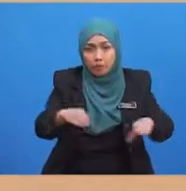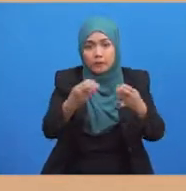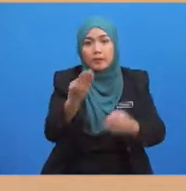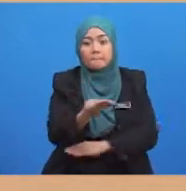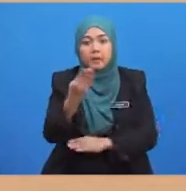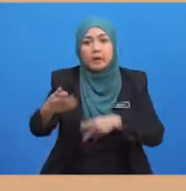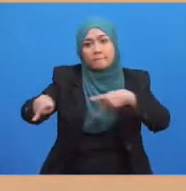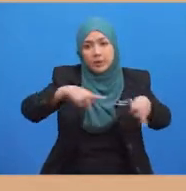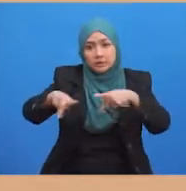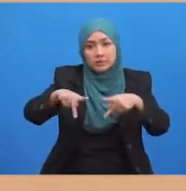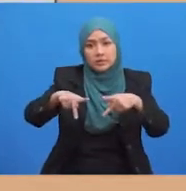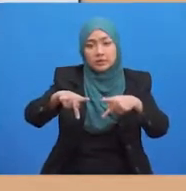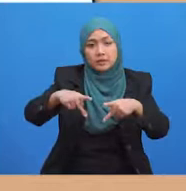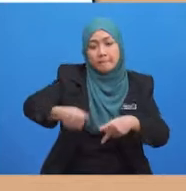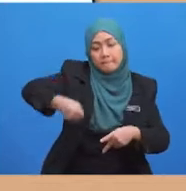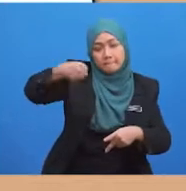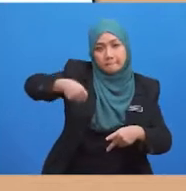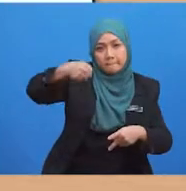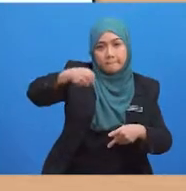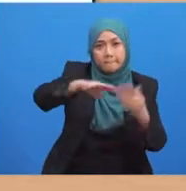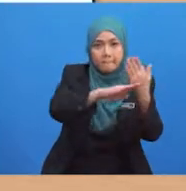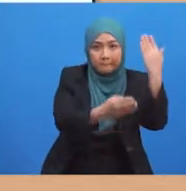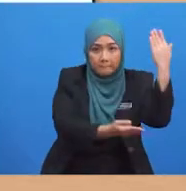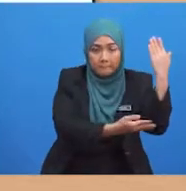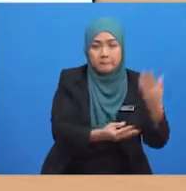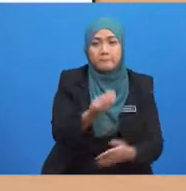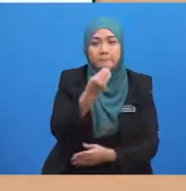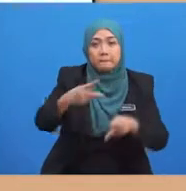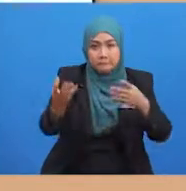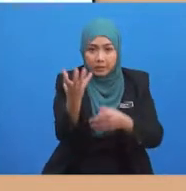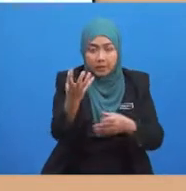makanan dan perspex.